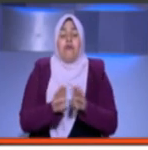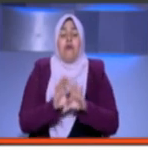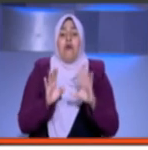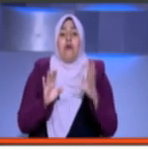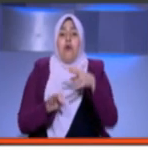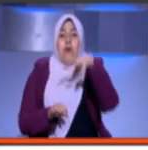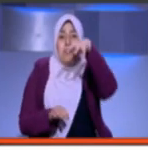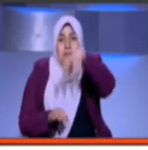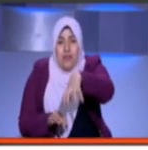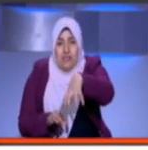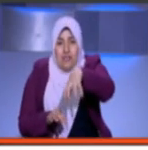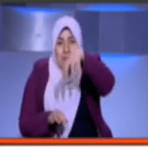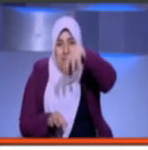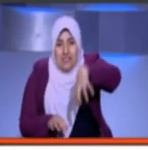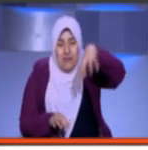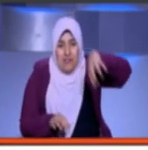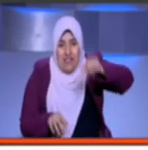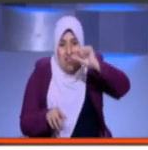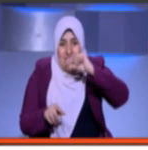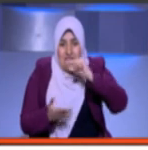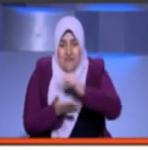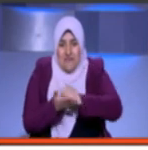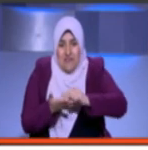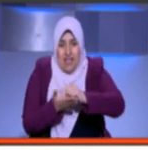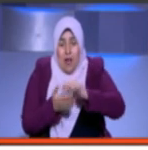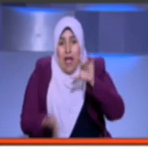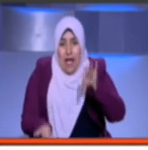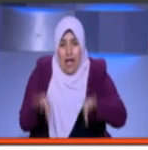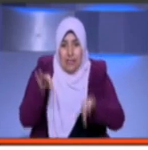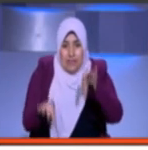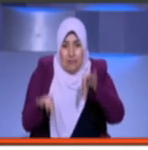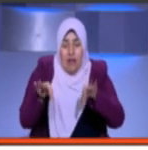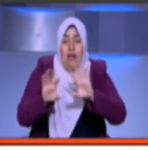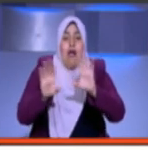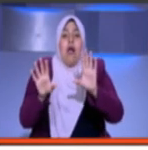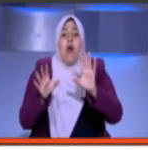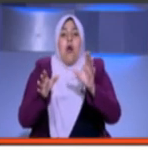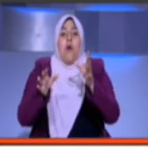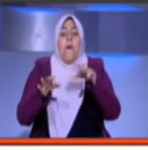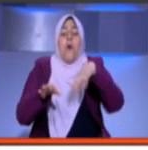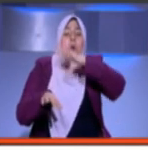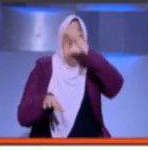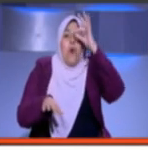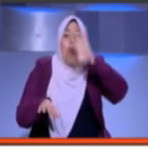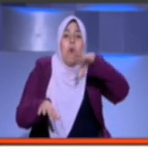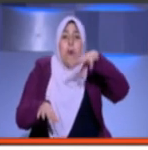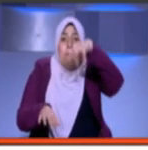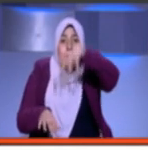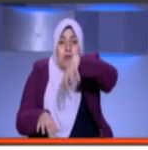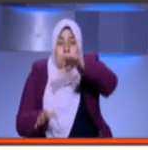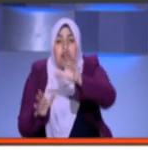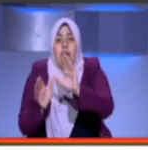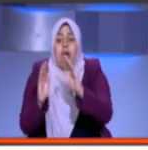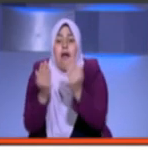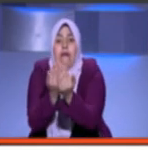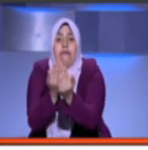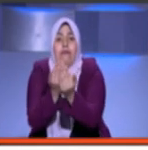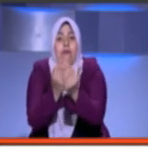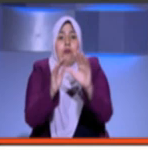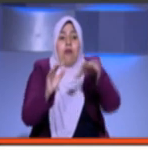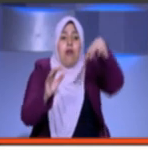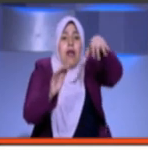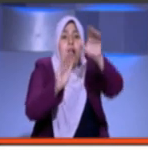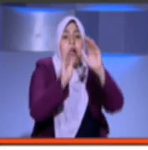حدة، يعني هناك إسبانيا تحتوي على 28 مقاطعة من المقاطعات الإسبانية، كل